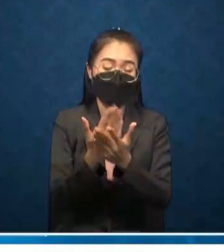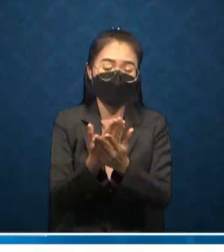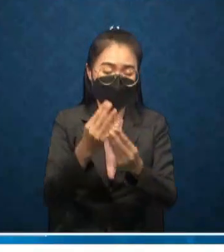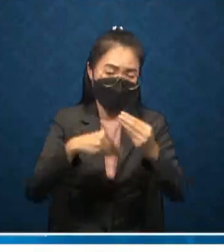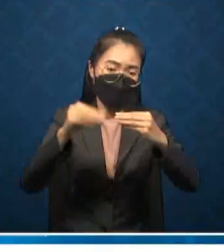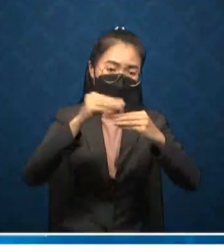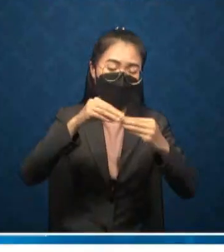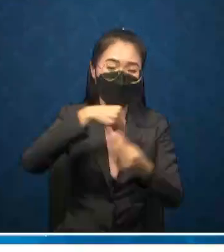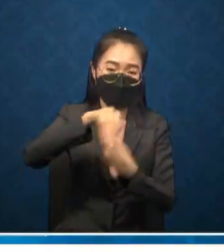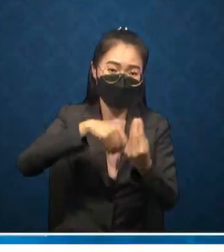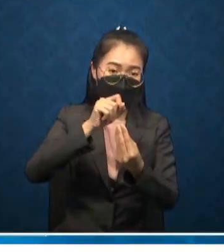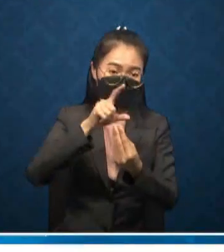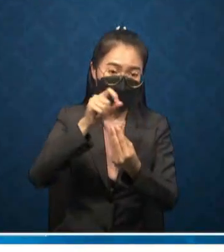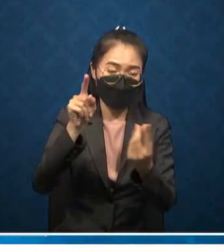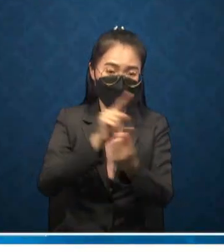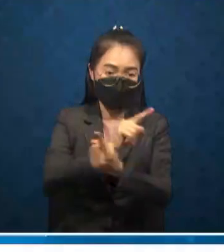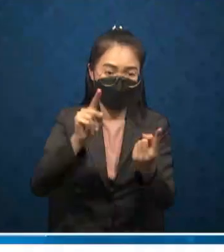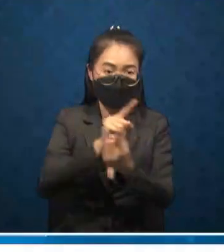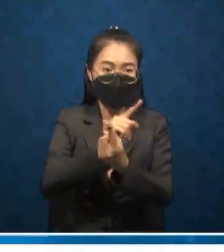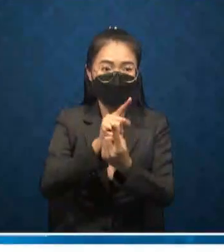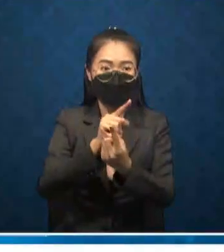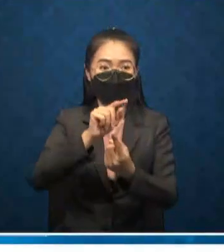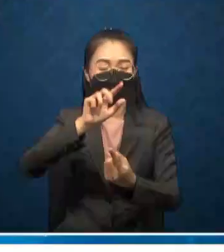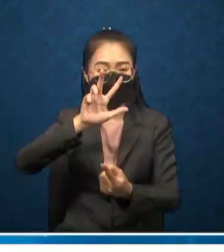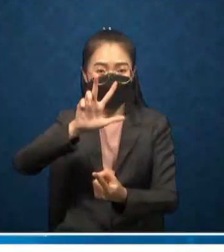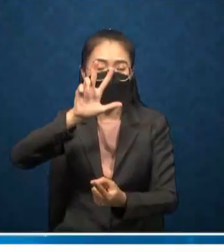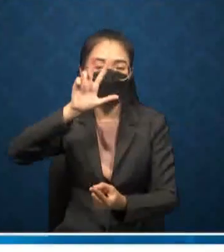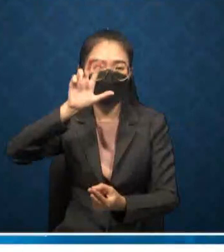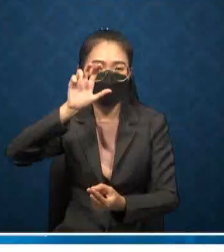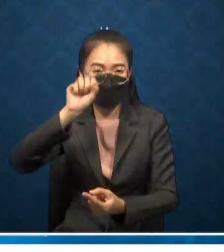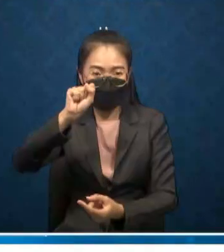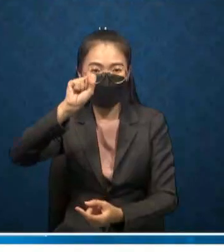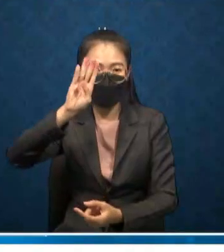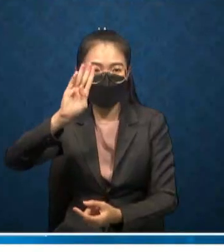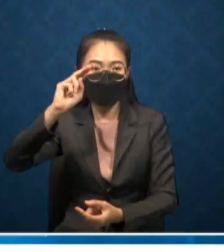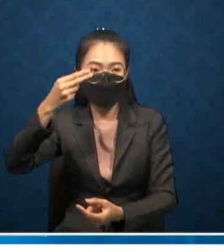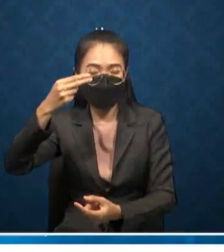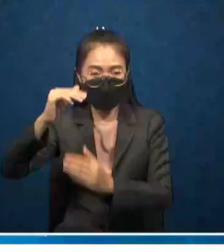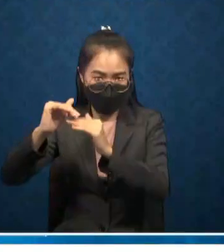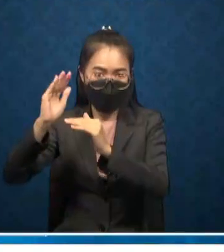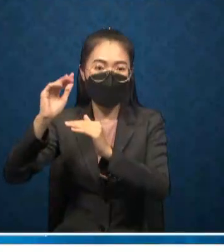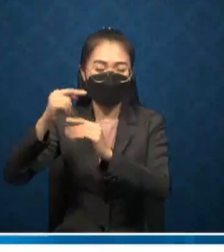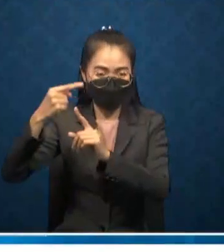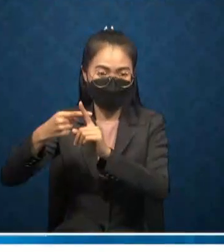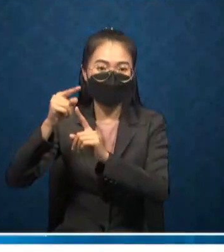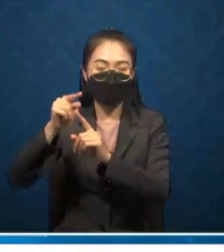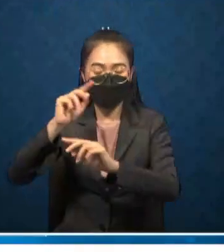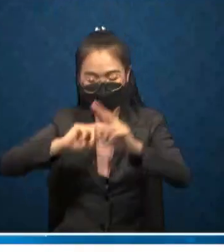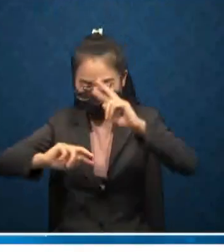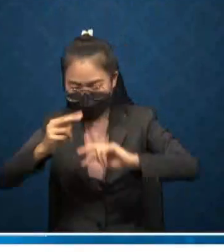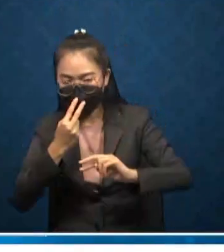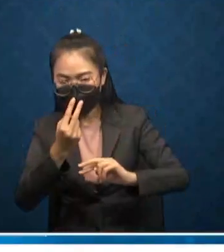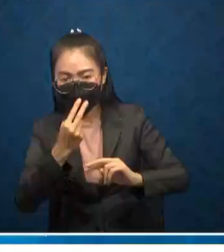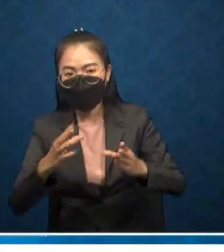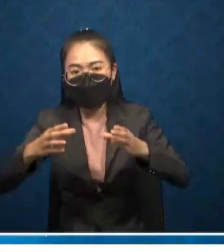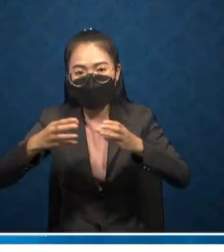แสนเศษต่อเดือนนะคะอันนี้เป็นภาพรวมที่ได้มีการศึกษากับกลุ่มตัวอย่างนะคะผล